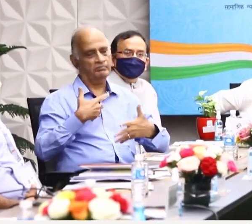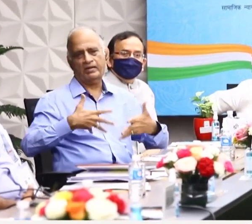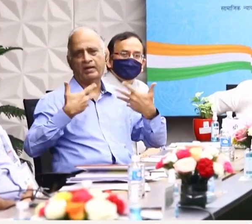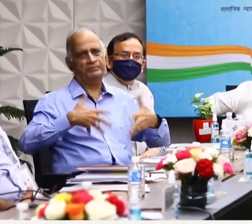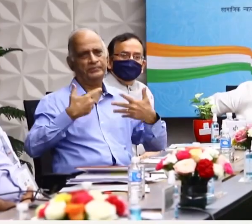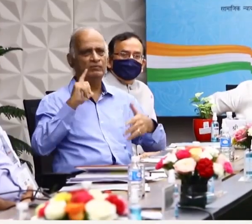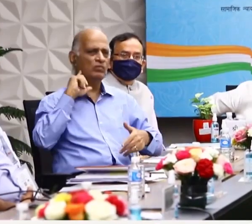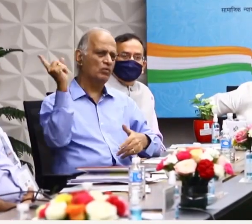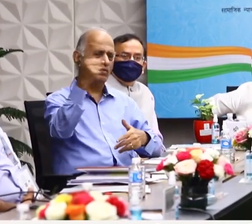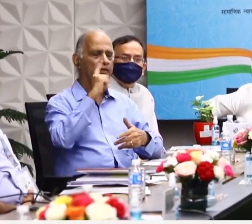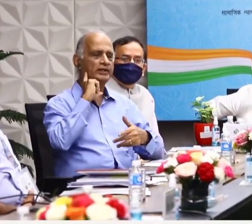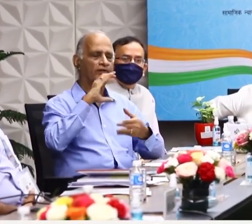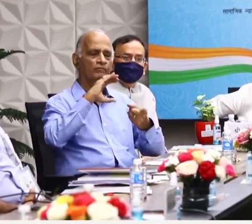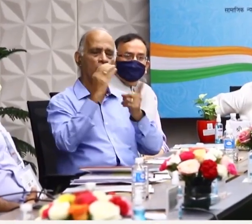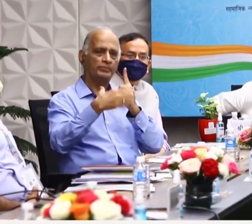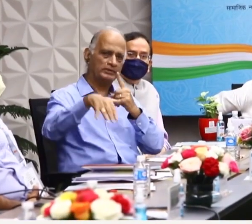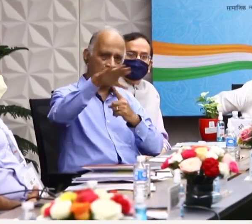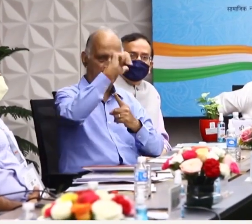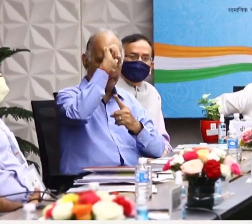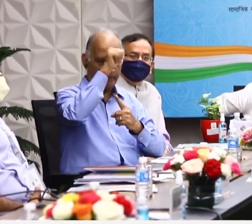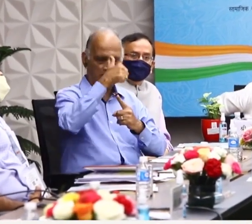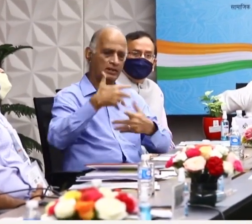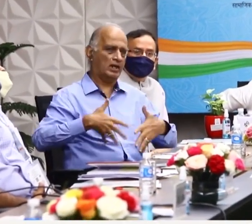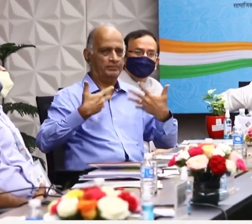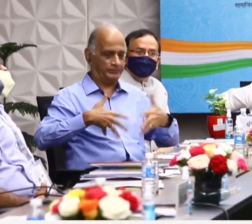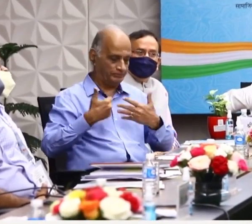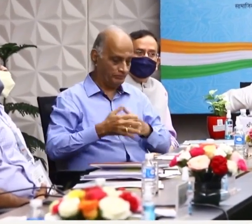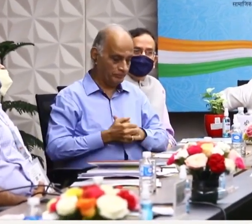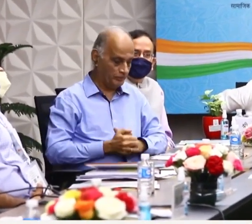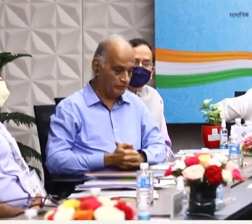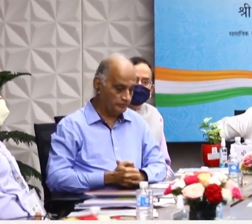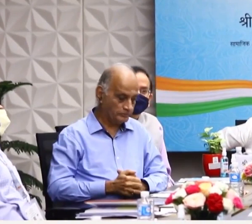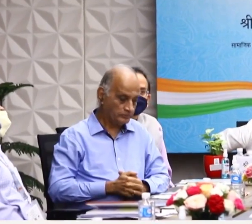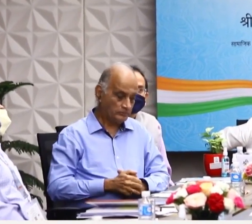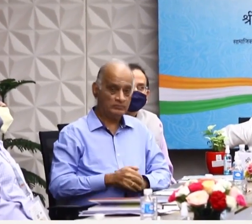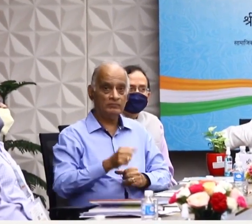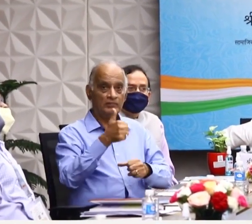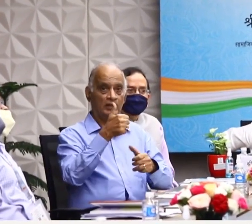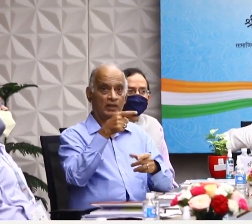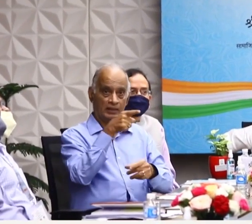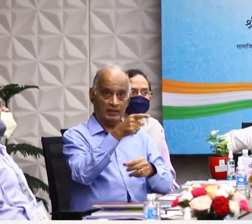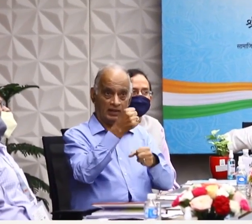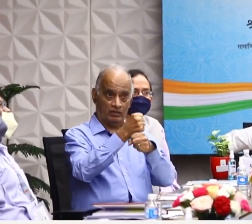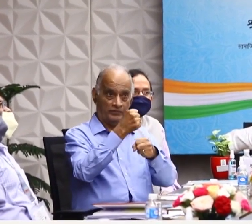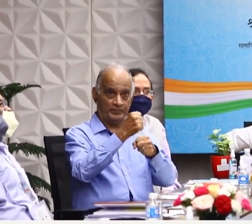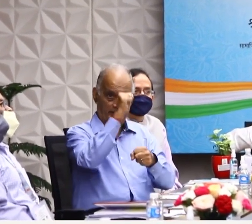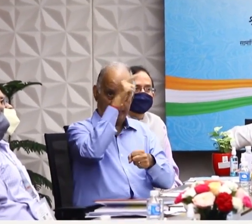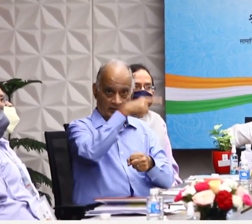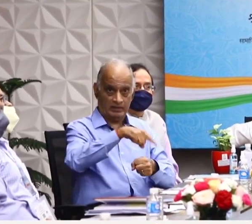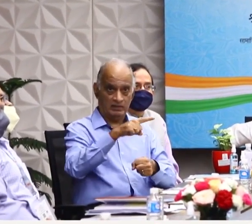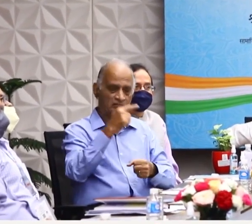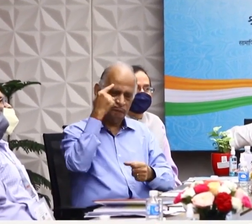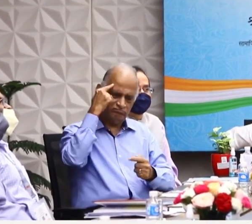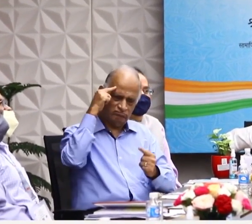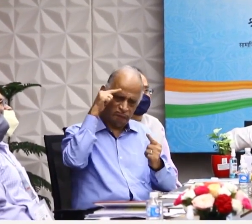एवं राष्ट्रीय शिक्षा नीति में सांकेतिक भाषा को सम्मिलित किया। तो ये हमारे सभी बधिर समुदाय की बहुत खुशी की बात है। ये हमारे